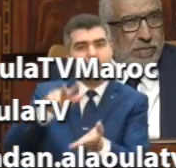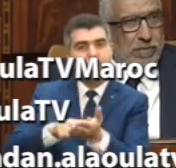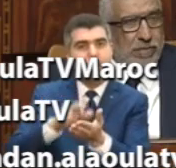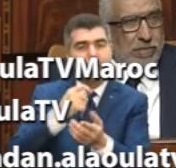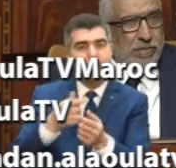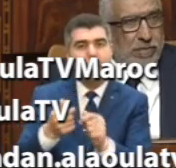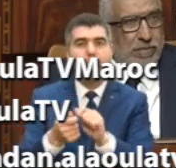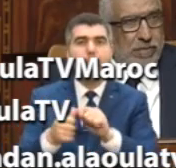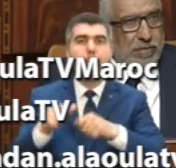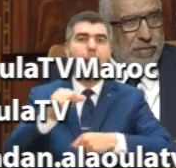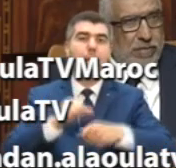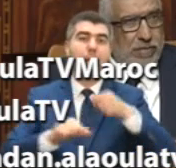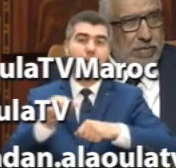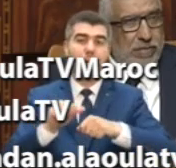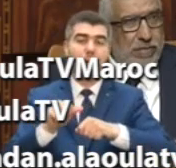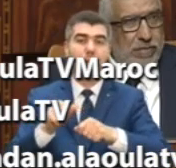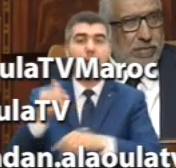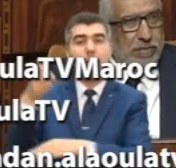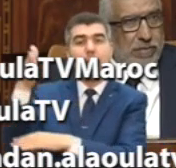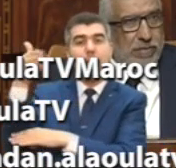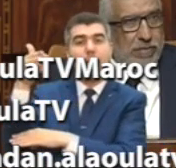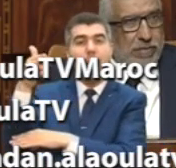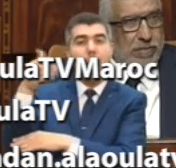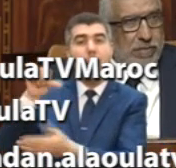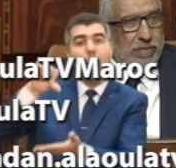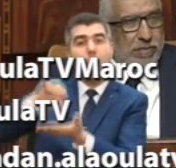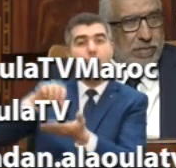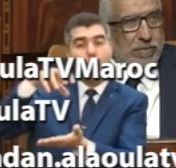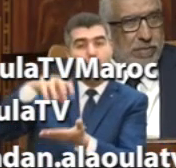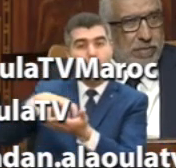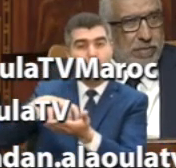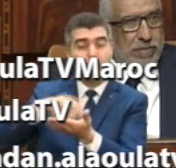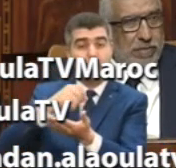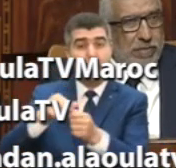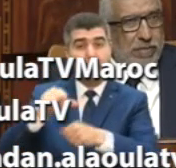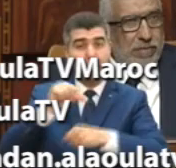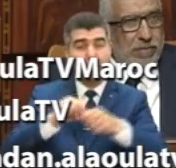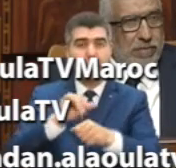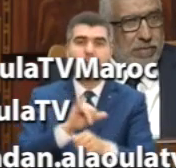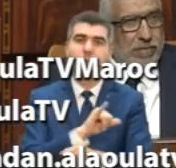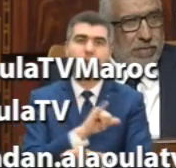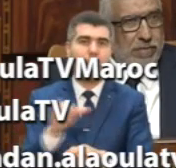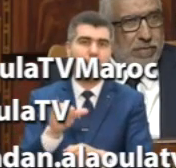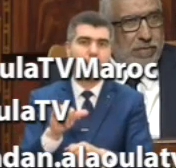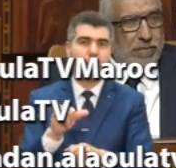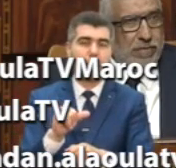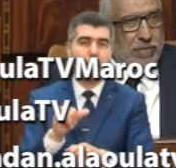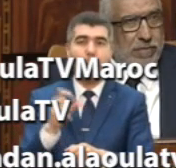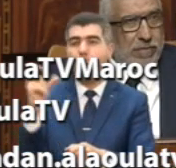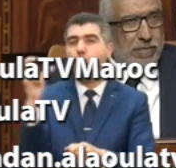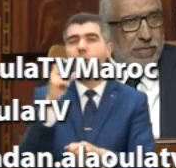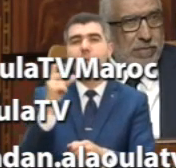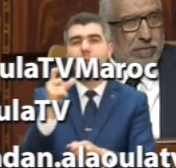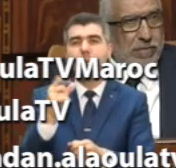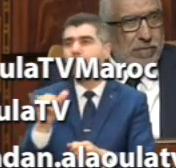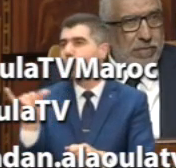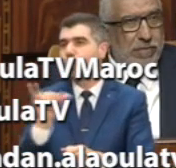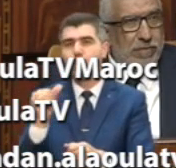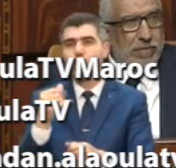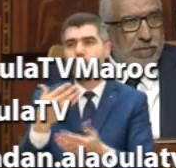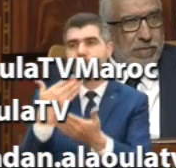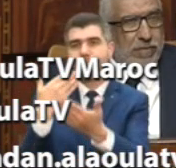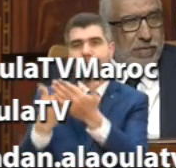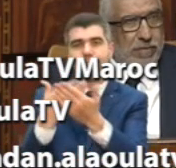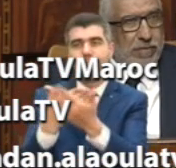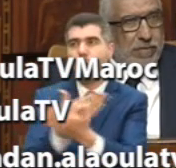بنقل السفارة إلى القدس، هذه القدس برمزيتها بدلالتها في الأمة العربية الإسلامية، نجد قرار انفرادي طائش.